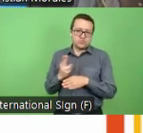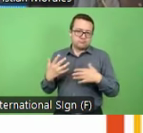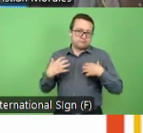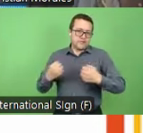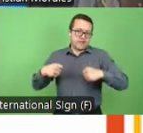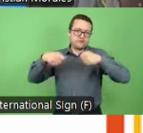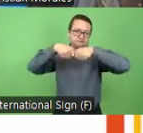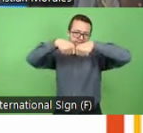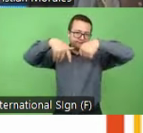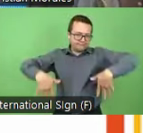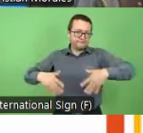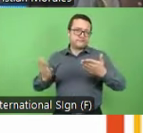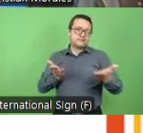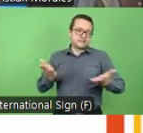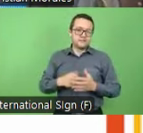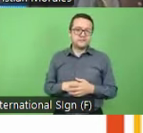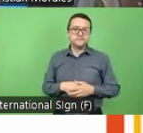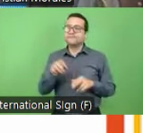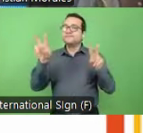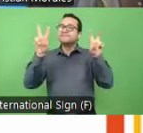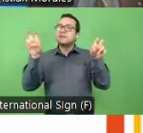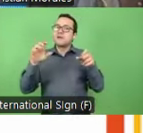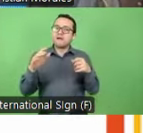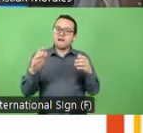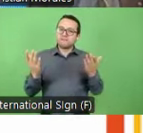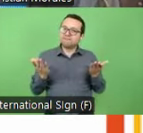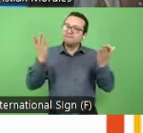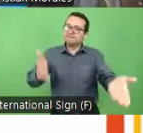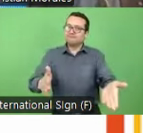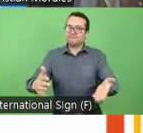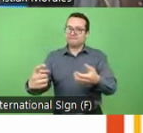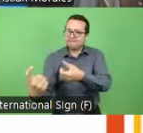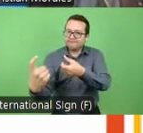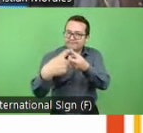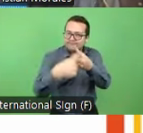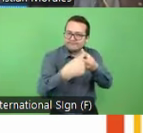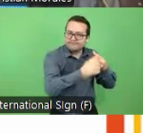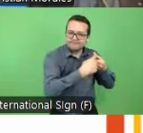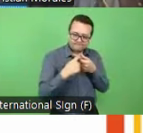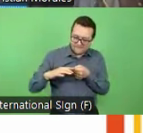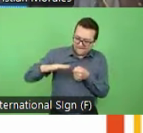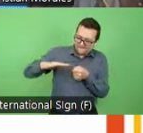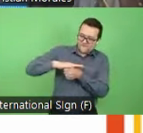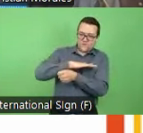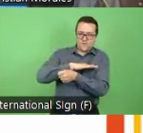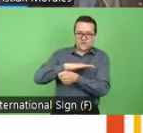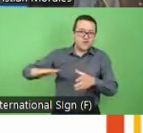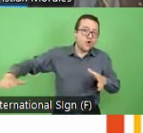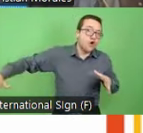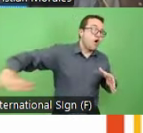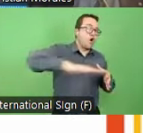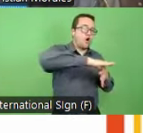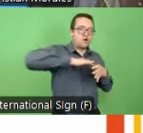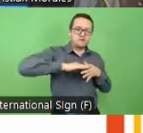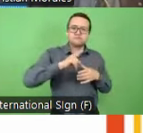cobertura l'utilisation des a services de servicios la santé. esenciales, como les Quand on mencionaba parle de previamente, couverture, si comme bien ha je le habido una disais, mejora hasta el bien qu'il y 19 ait y un eu une